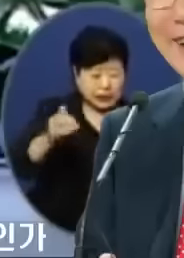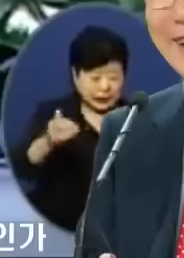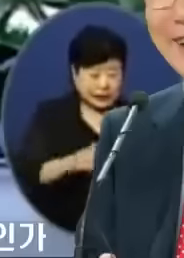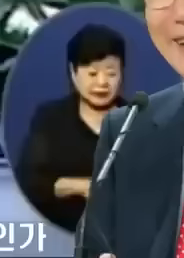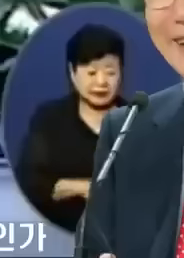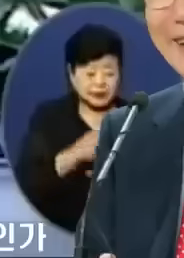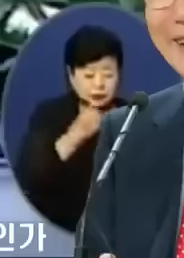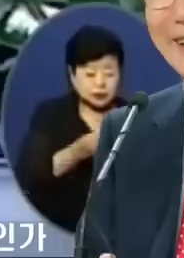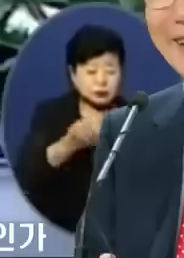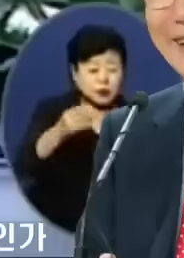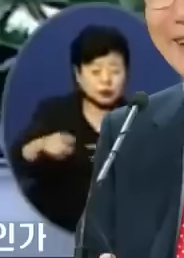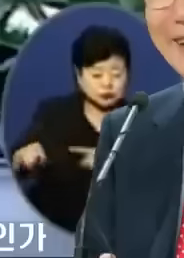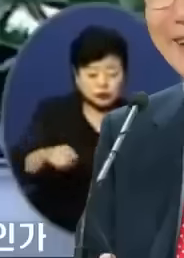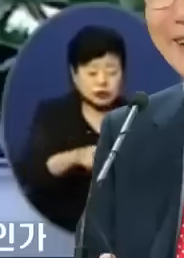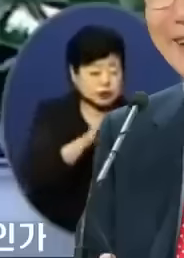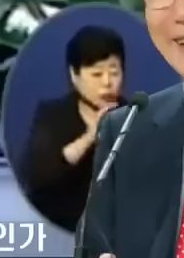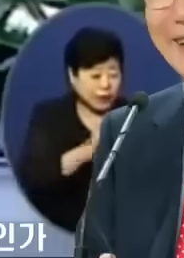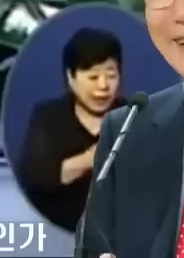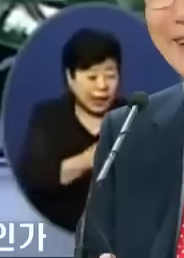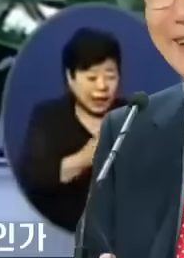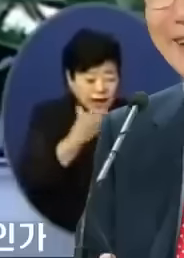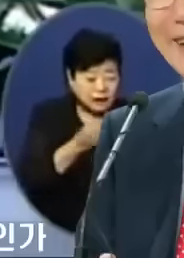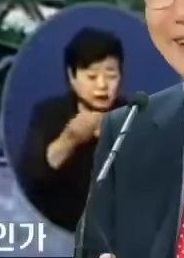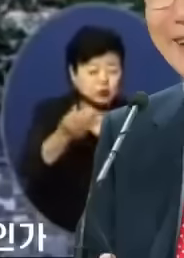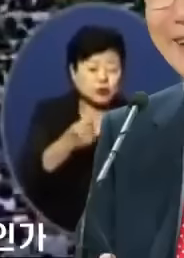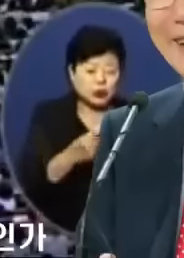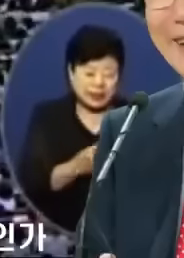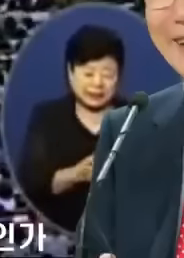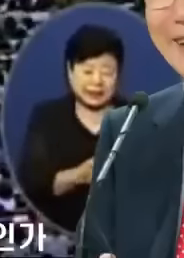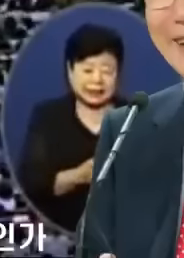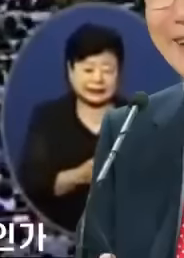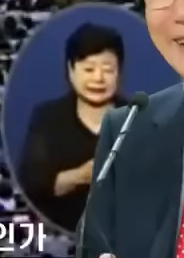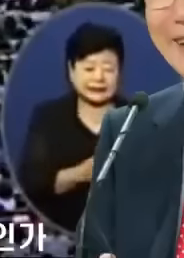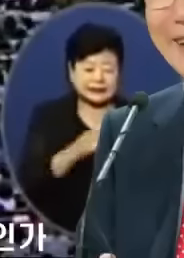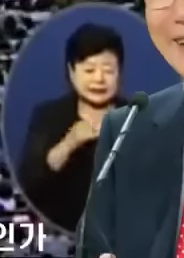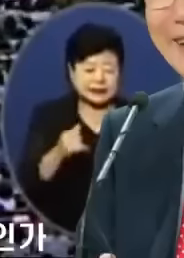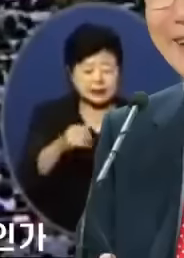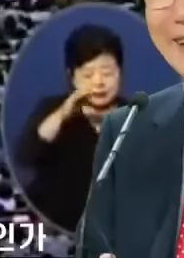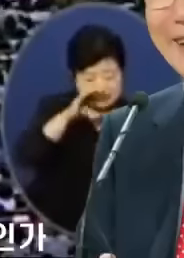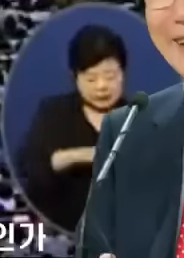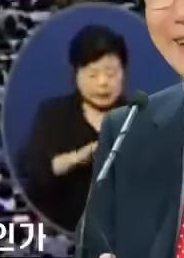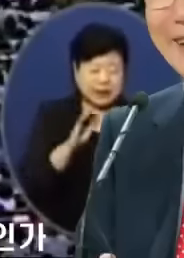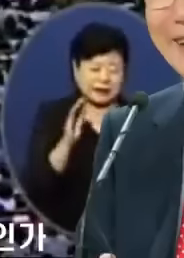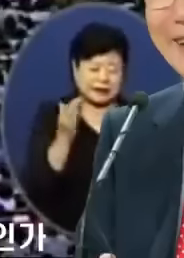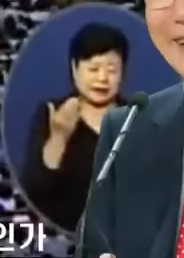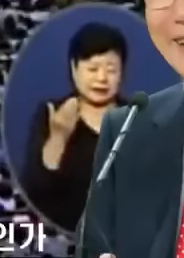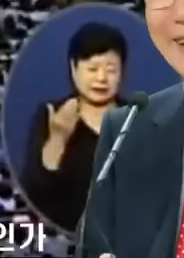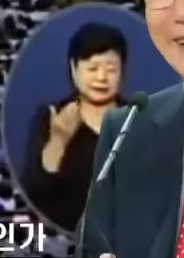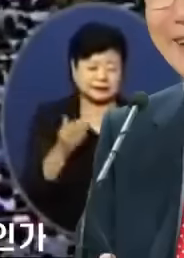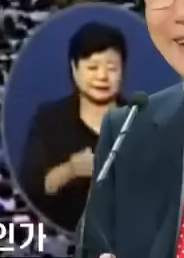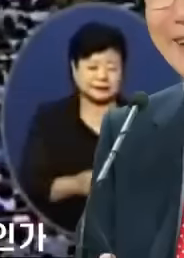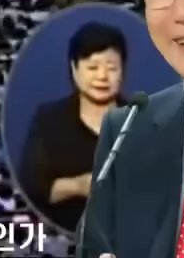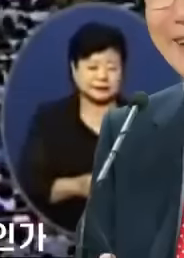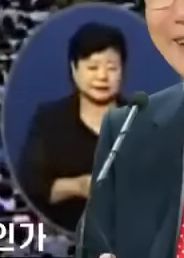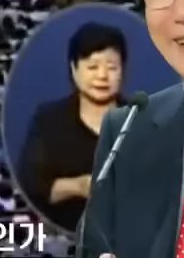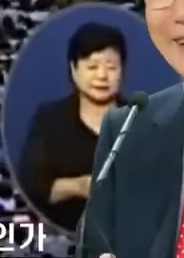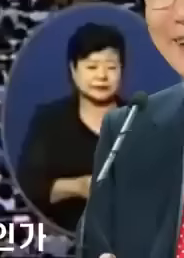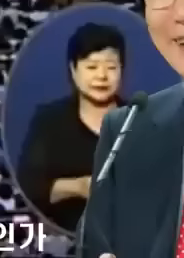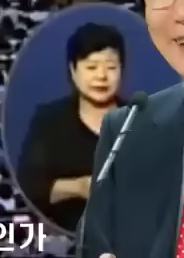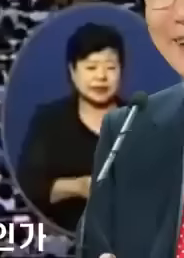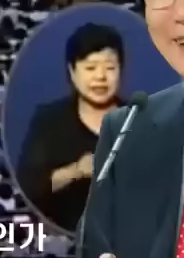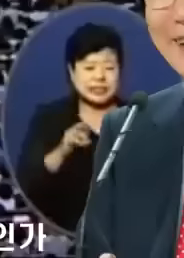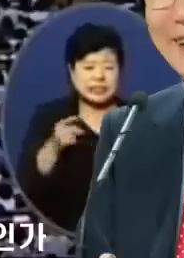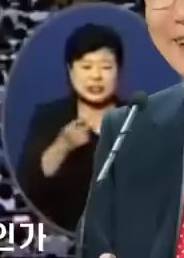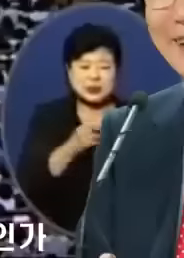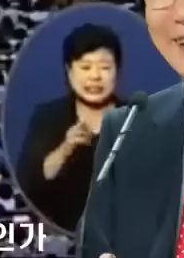것입니다. 축복을 누리지 못하고 축복으로 말미암아 인생을 실패하게 되는 것입니다. 스위스의 내과